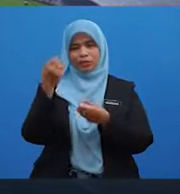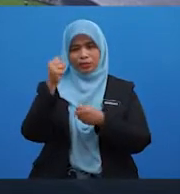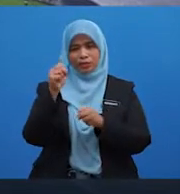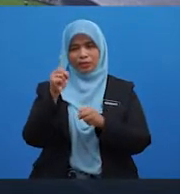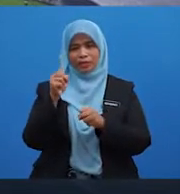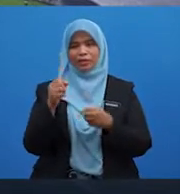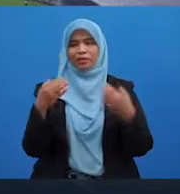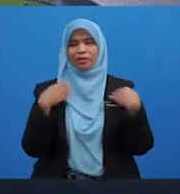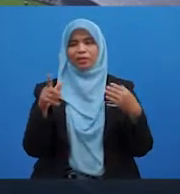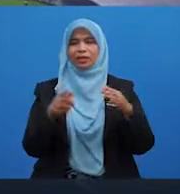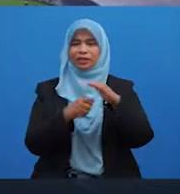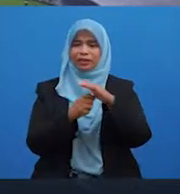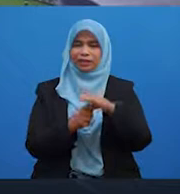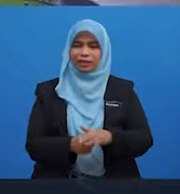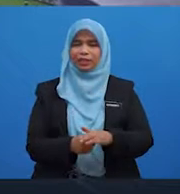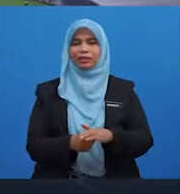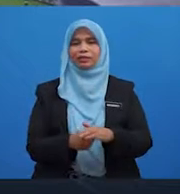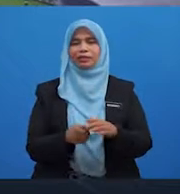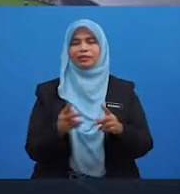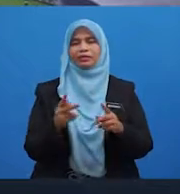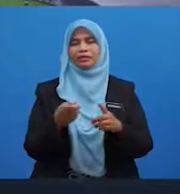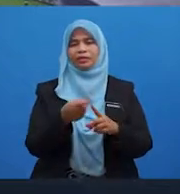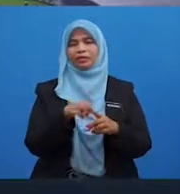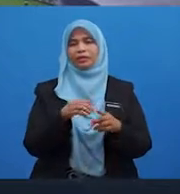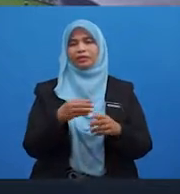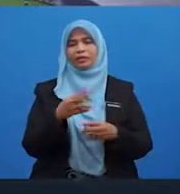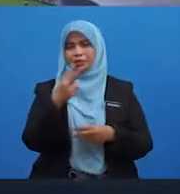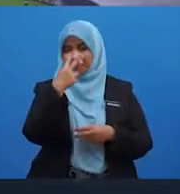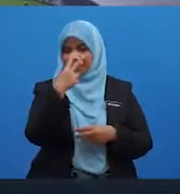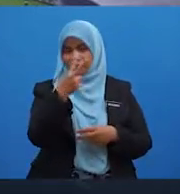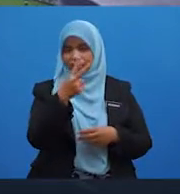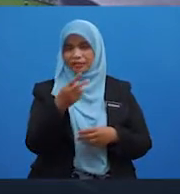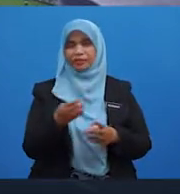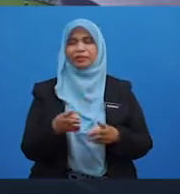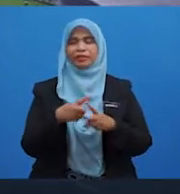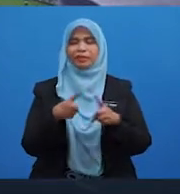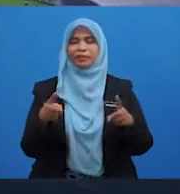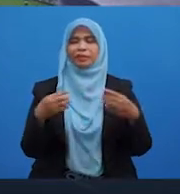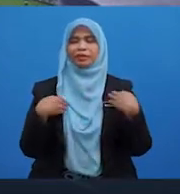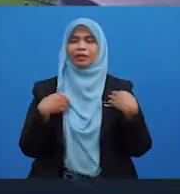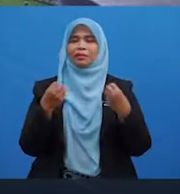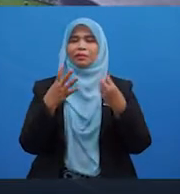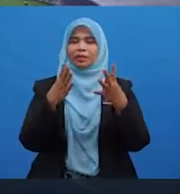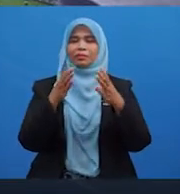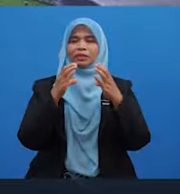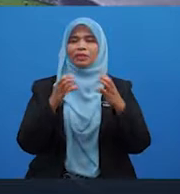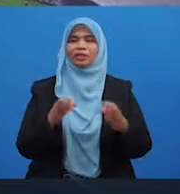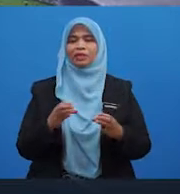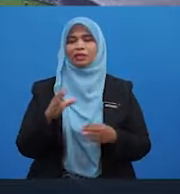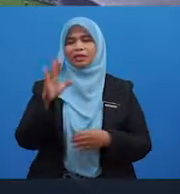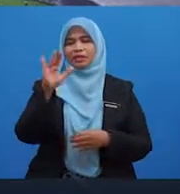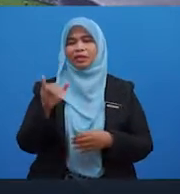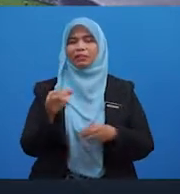daripada penonton atau tekanan daripada dalam diri atlet. Namun, terdapat beberapa teknik yang dapat